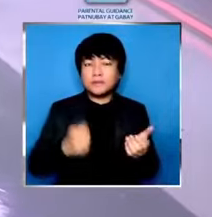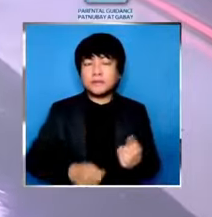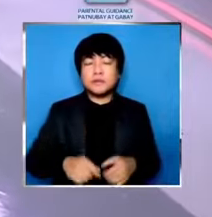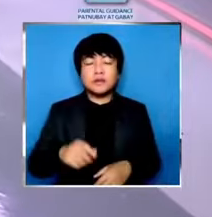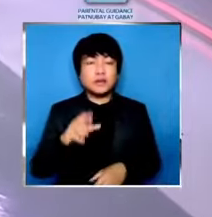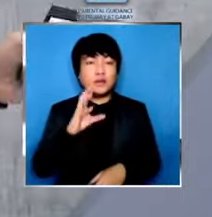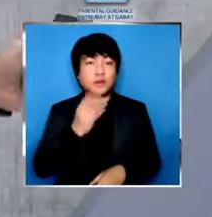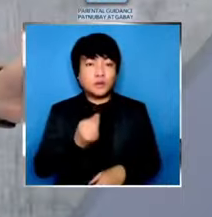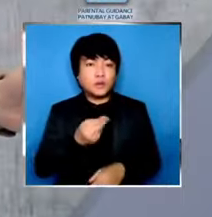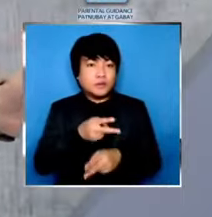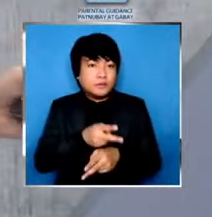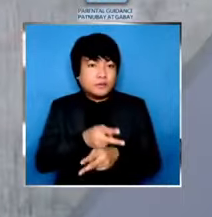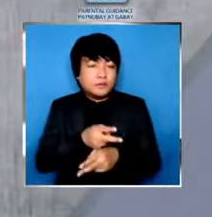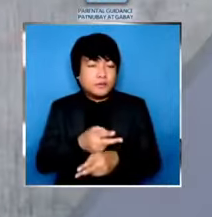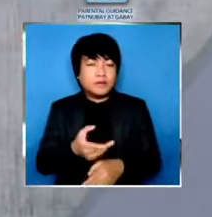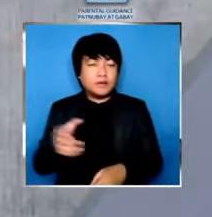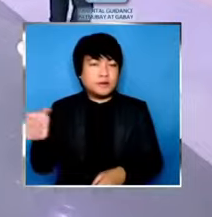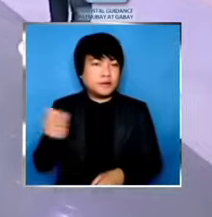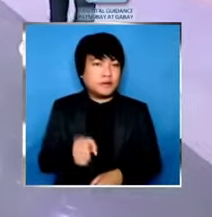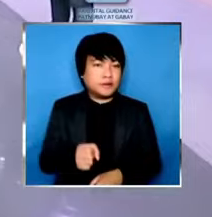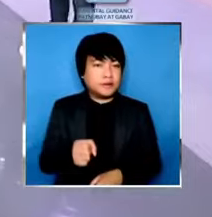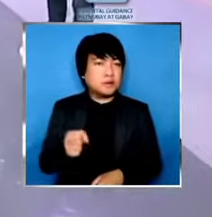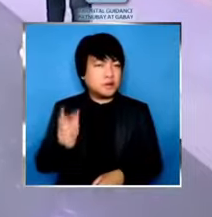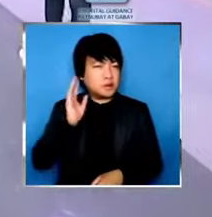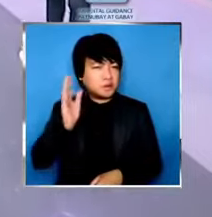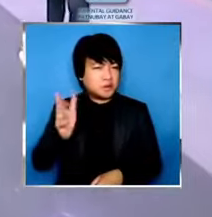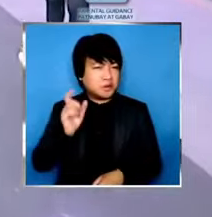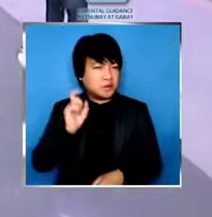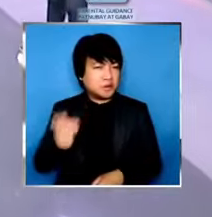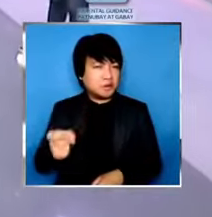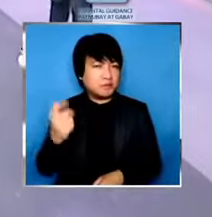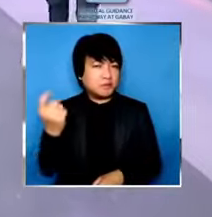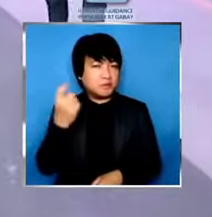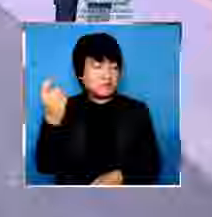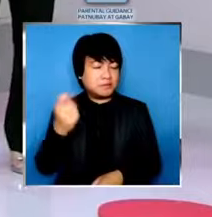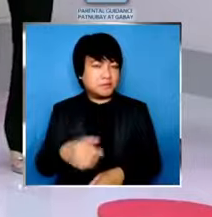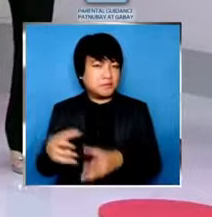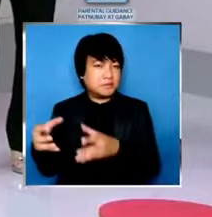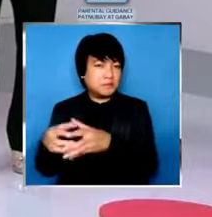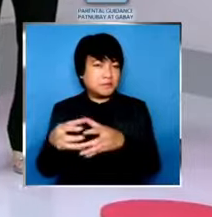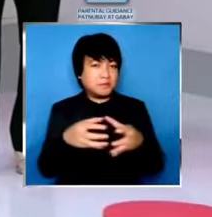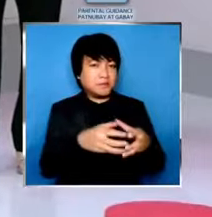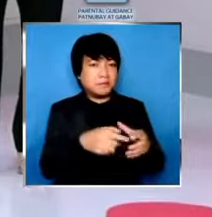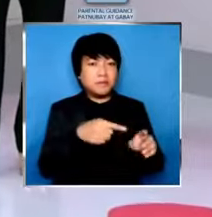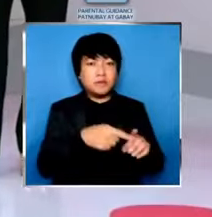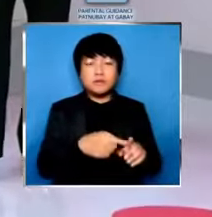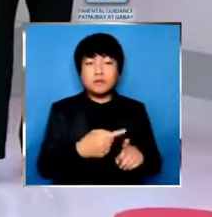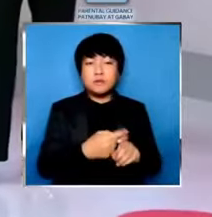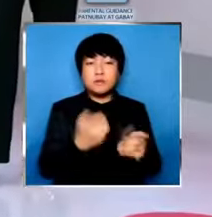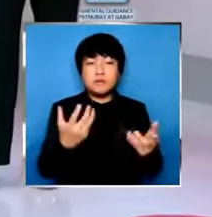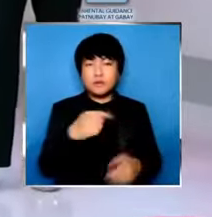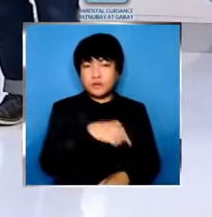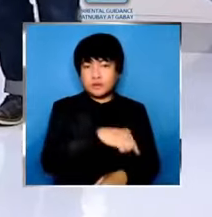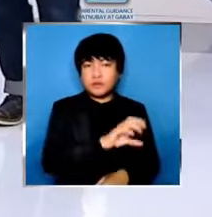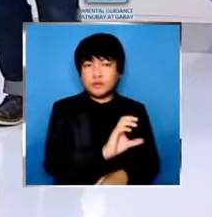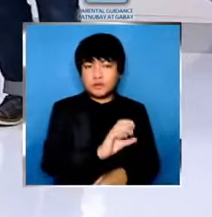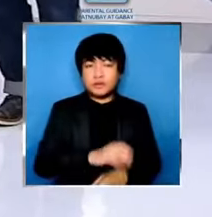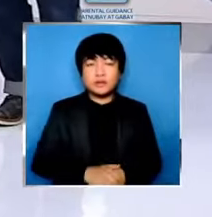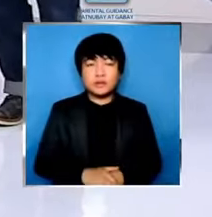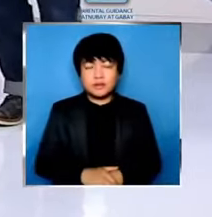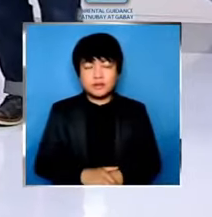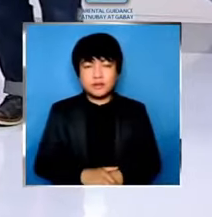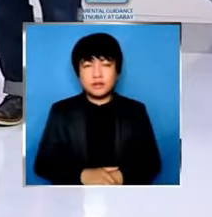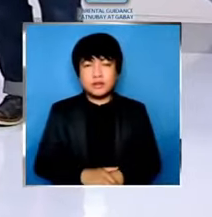magbabantay, makakatulong kaya para manalo sila. Sa aking kanan, wag daw ismuli mula Barangay South Triangle, Quezon City, sina Jemery, Alma